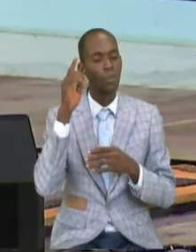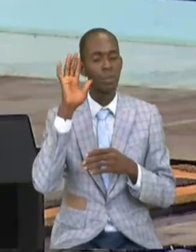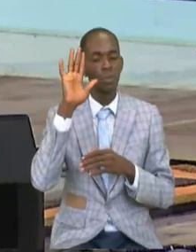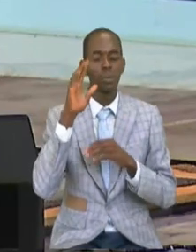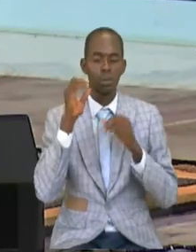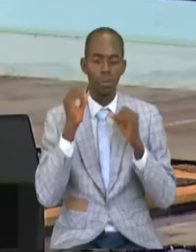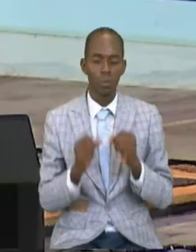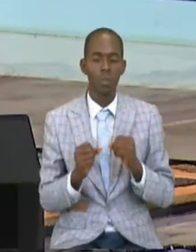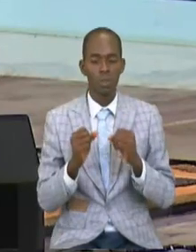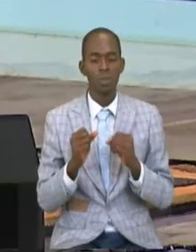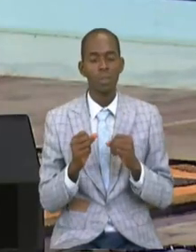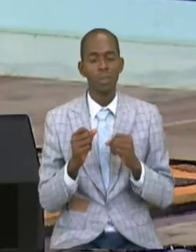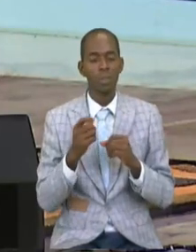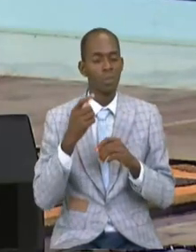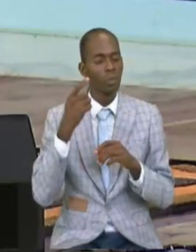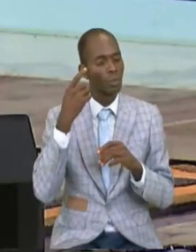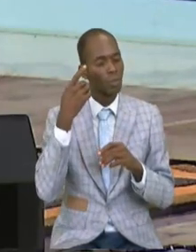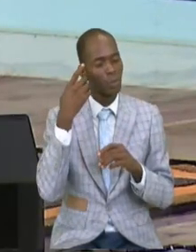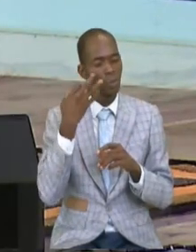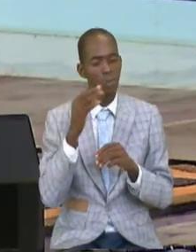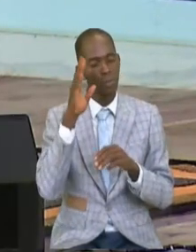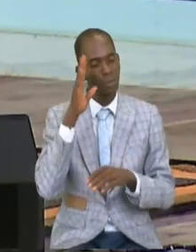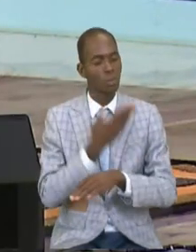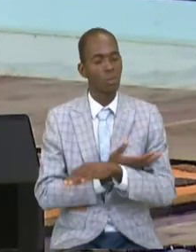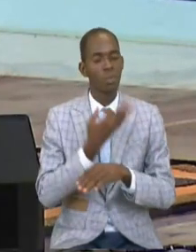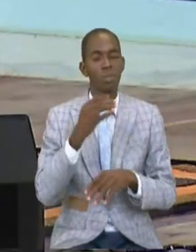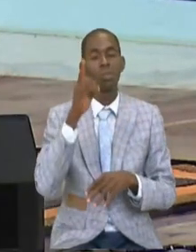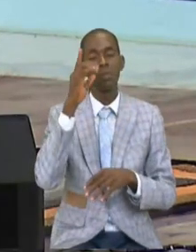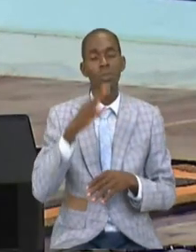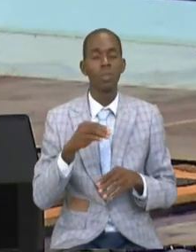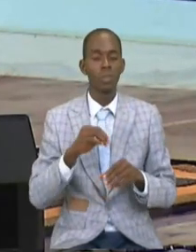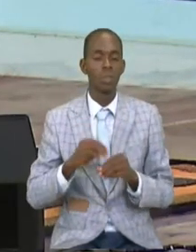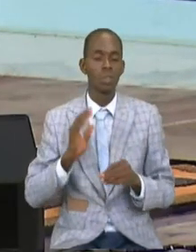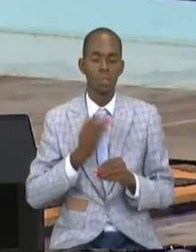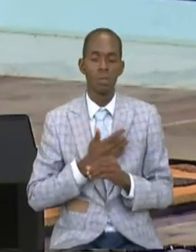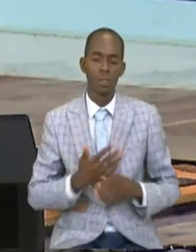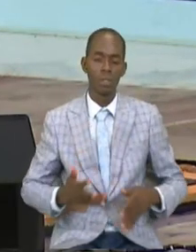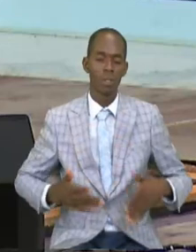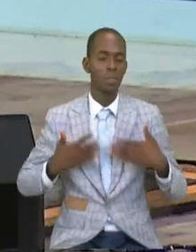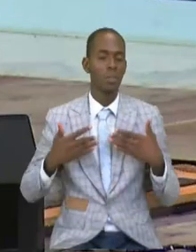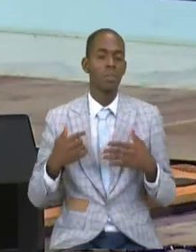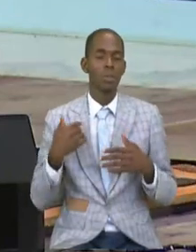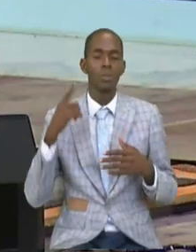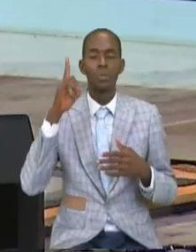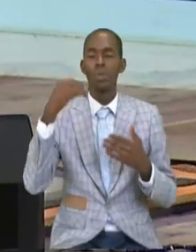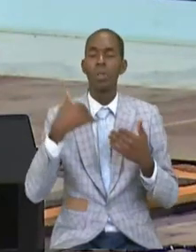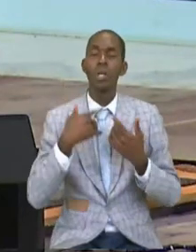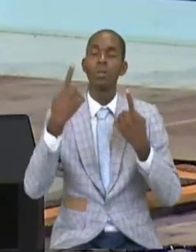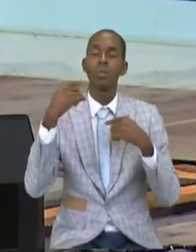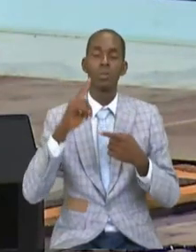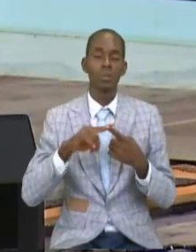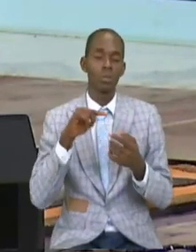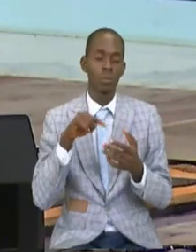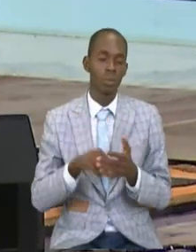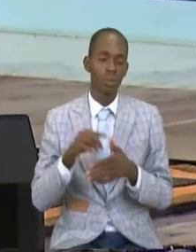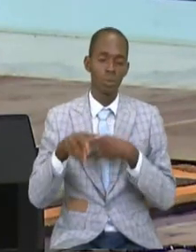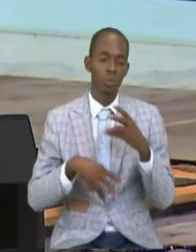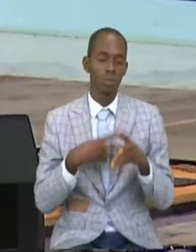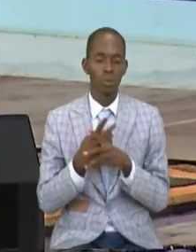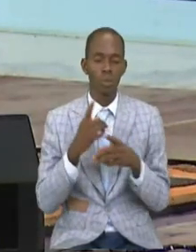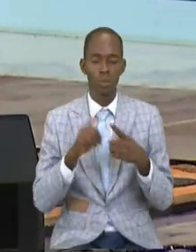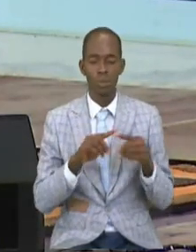te remercions pour la puissance du Fils de Dieu dans notre vie. Il est venu dans ce monde pour nous